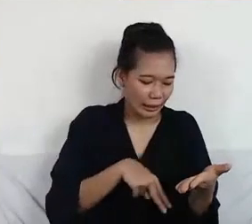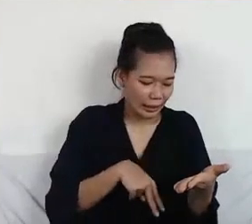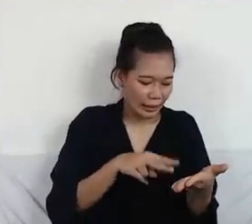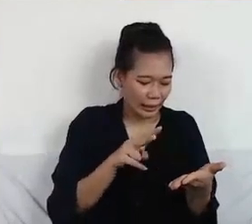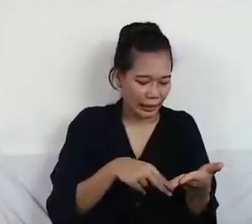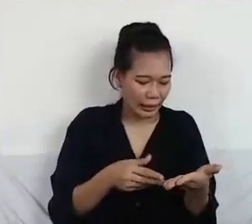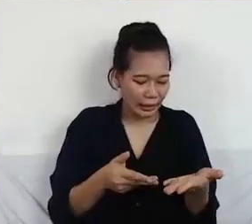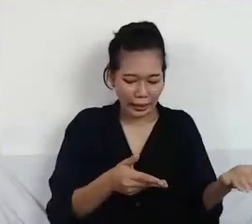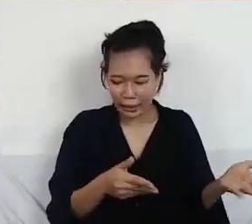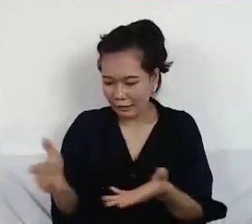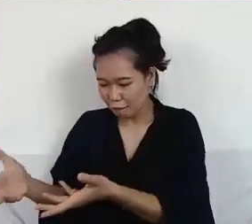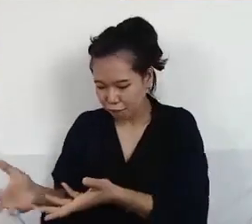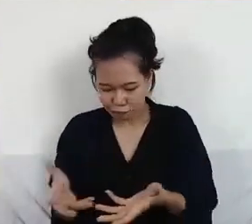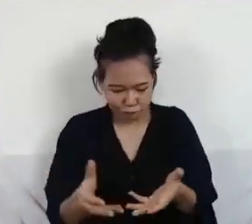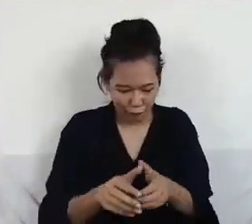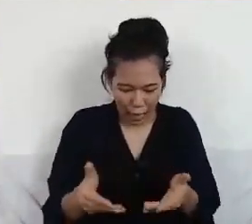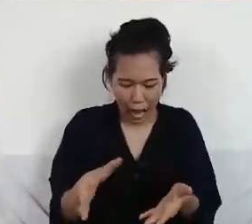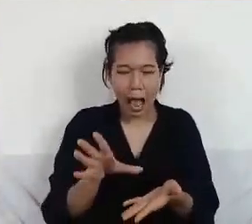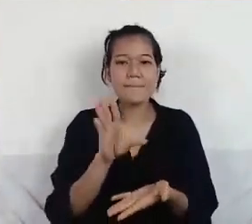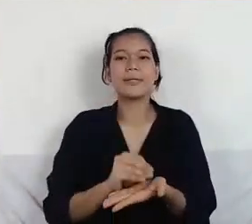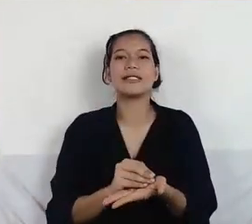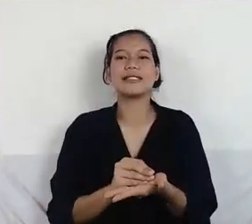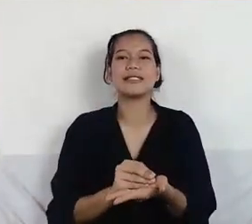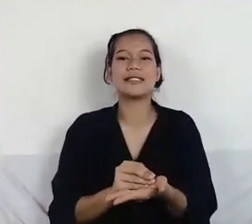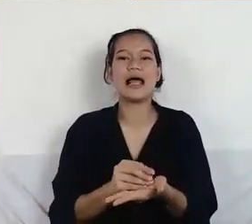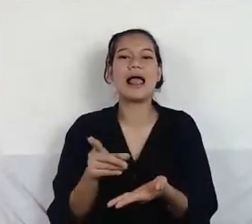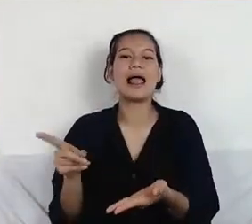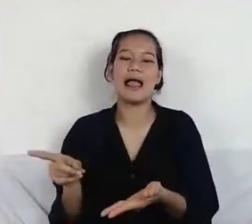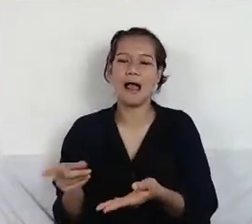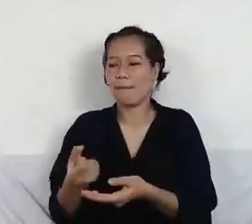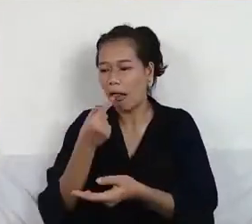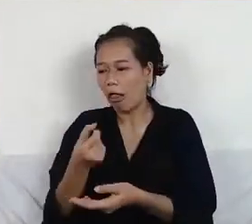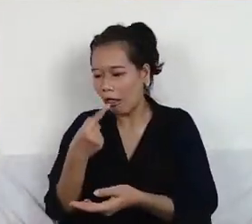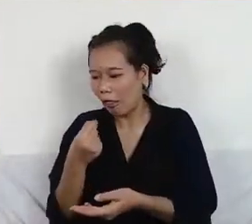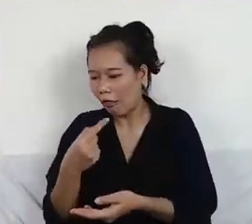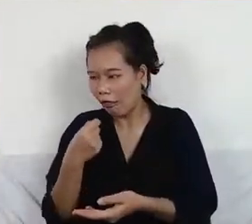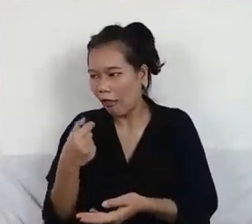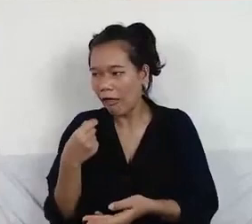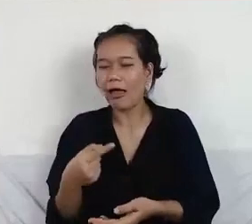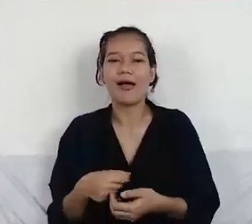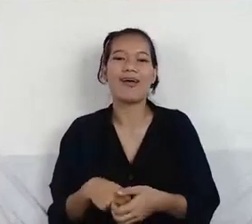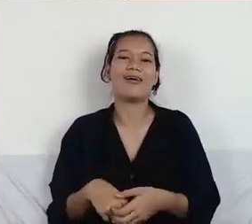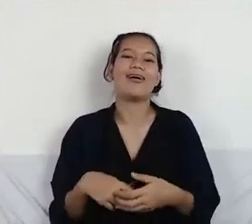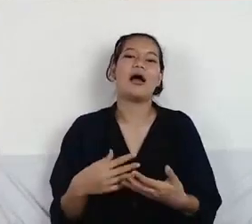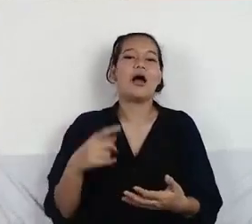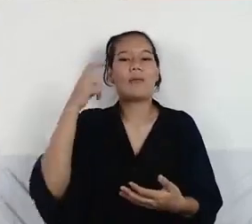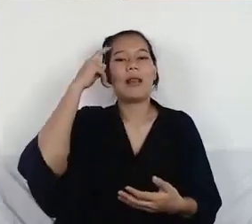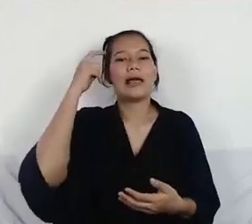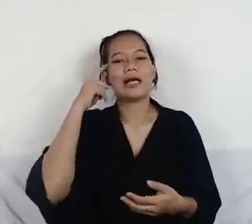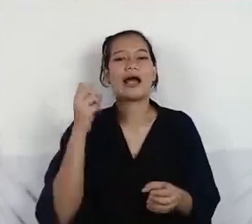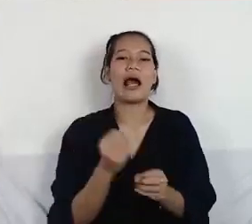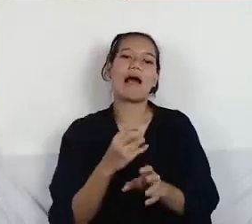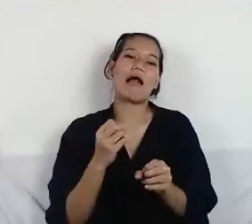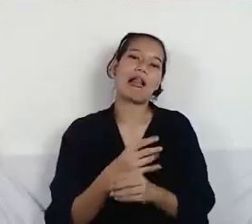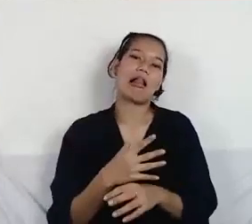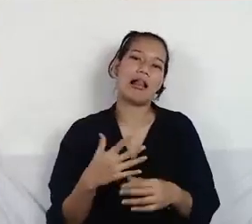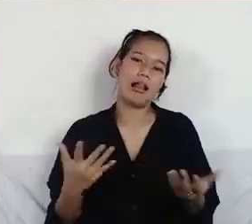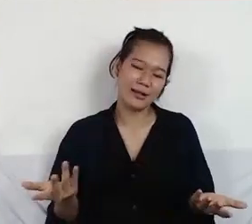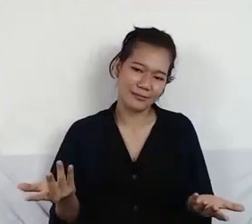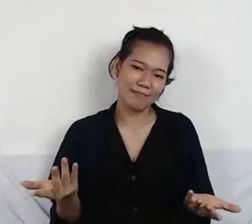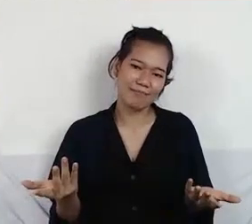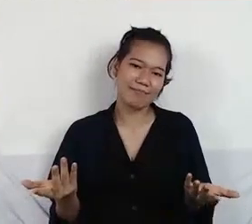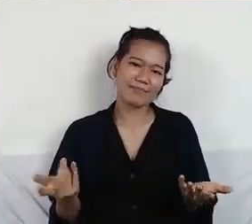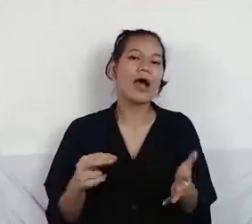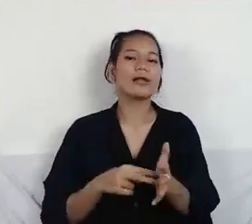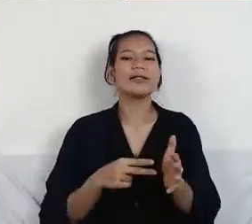saya geser, kacangnya habis dulu kan gitu, saudaraku. Yorasi itu belajar, kita enggak jadi belajar gitu. Jadi Yesus